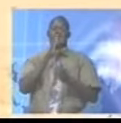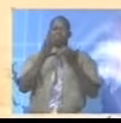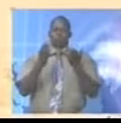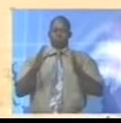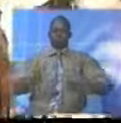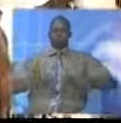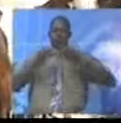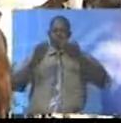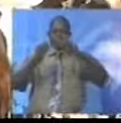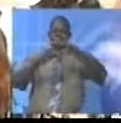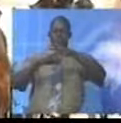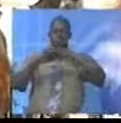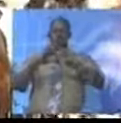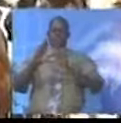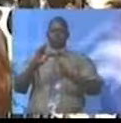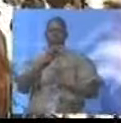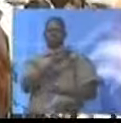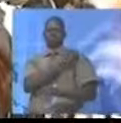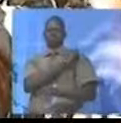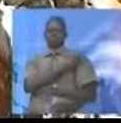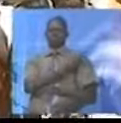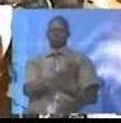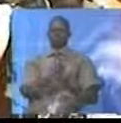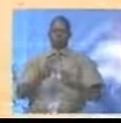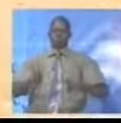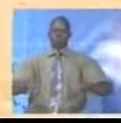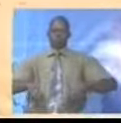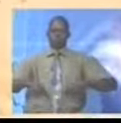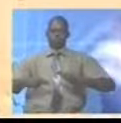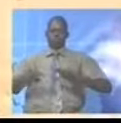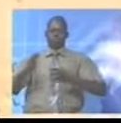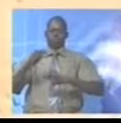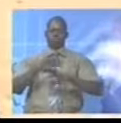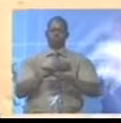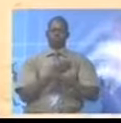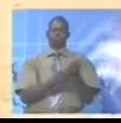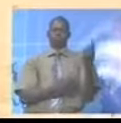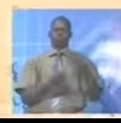cadeaux qu'offre la fondation Abdallah Ben Massoud aux réfugiés maliens du site Mentao